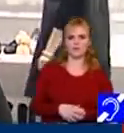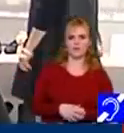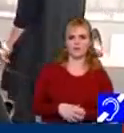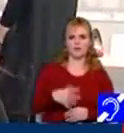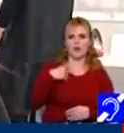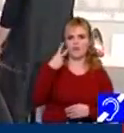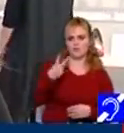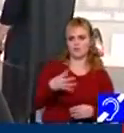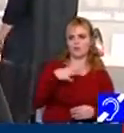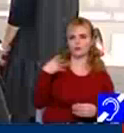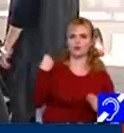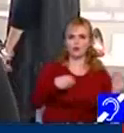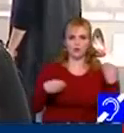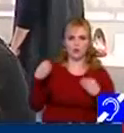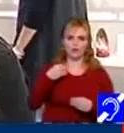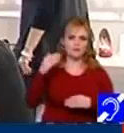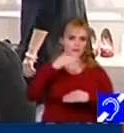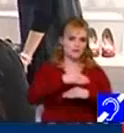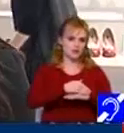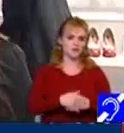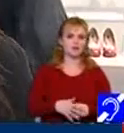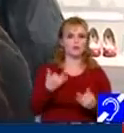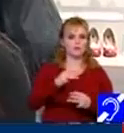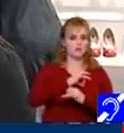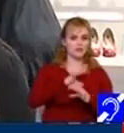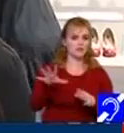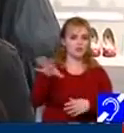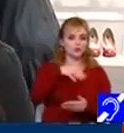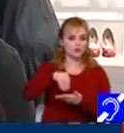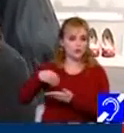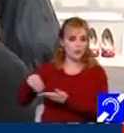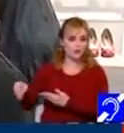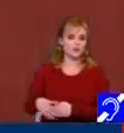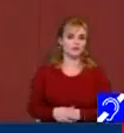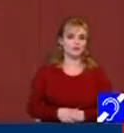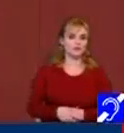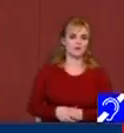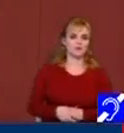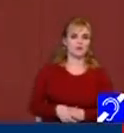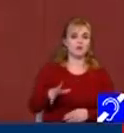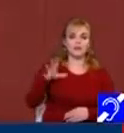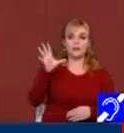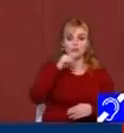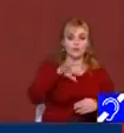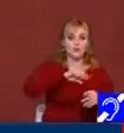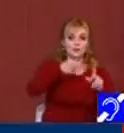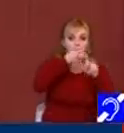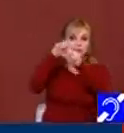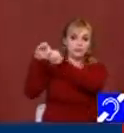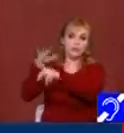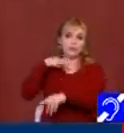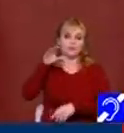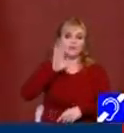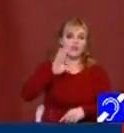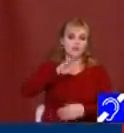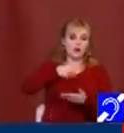mai multe rochii de seară, inițial, pentru că cum este Revelionul, toate s-au cumpărat. Numai nici nu am reușit să le pun pe cuiere și deja toate fetele au venit